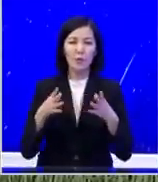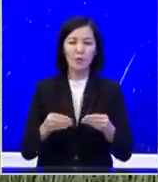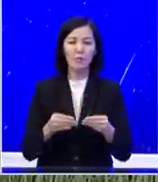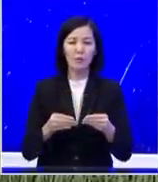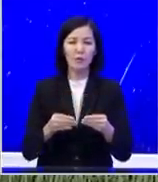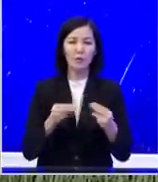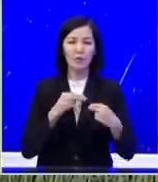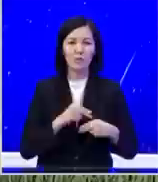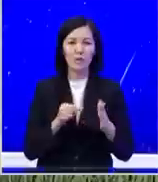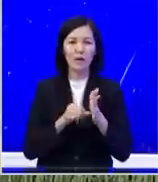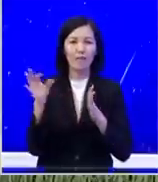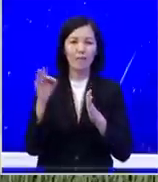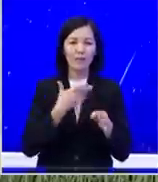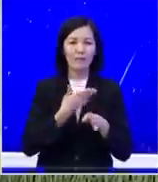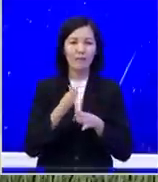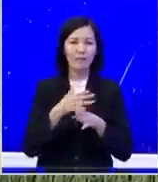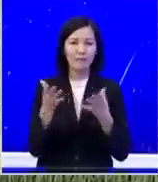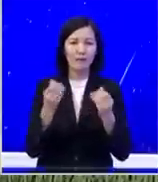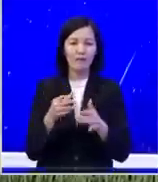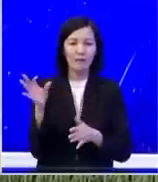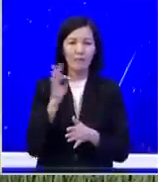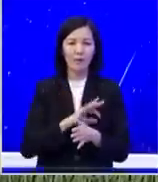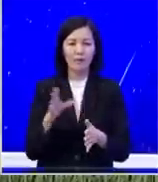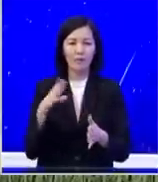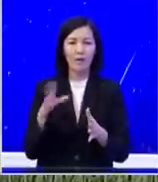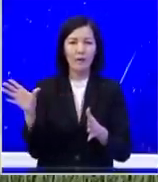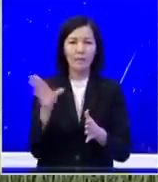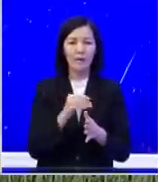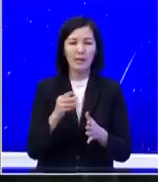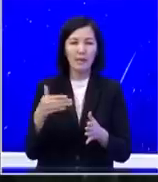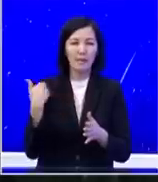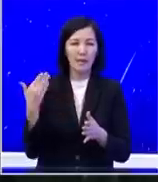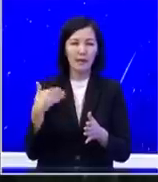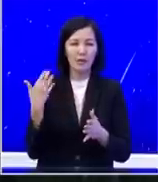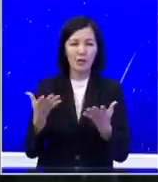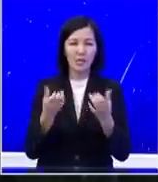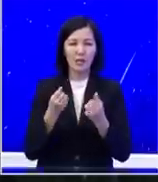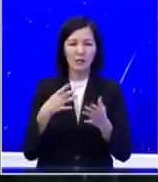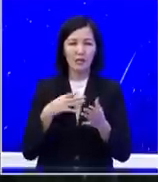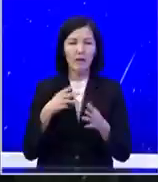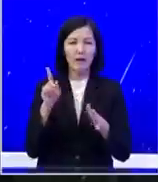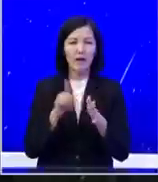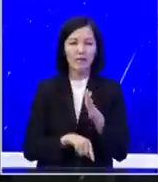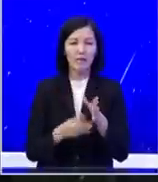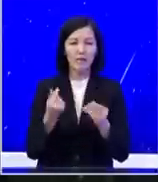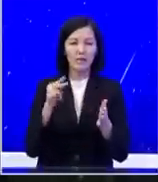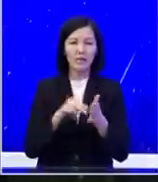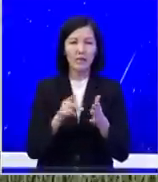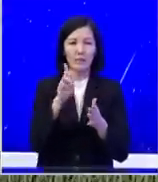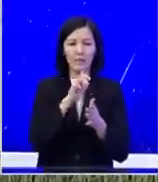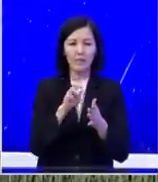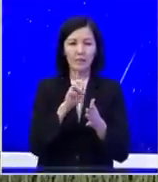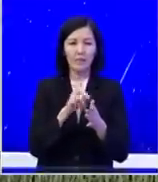жұмыстарына 6%-бен несие алдық, пайдамызға жараттық. Барлық минералдық тыңайтқыштарды алдық. Арзандатылған дизель отын